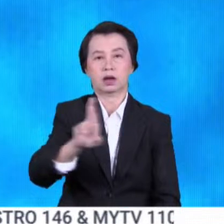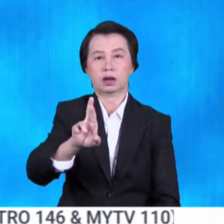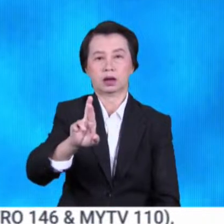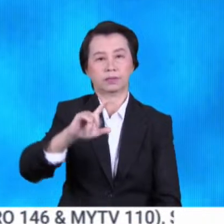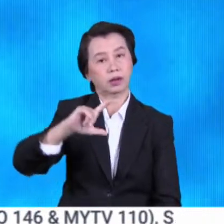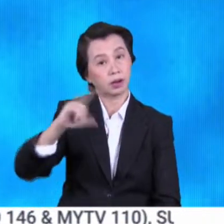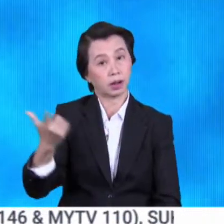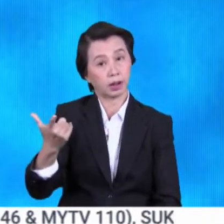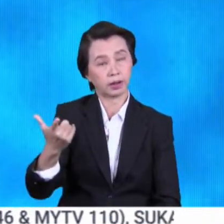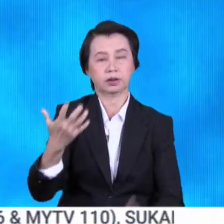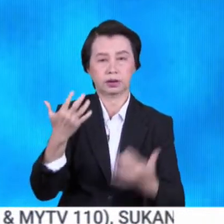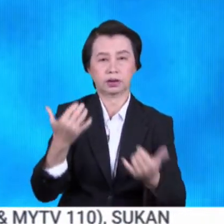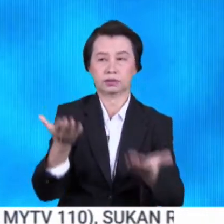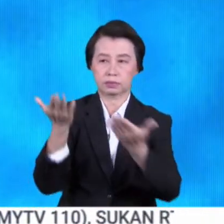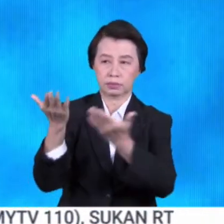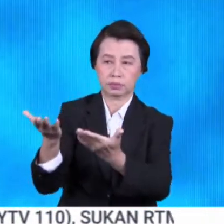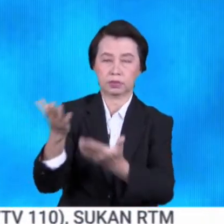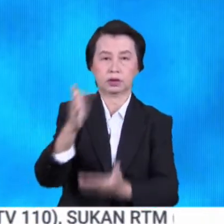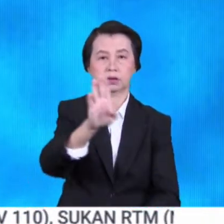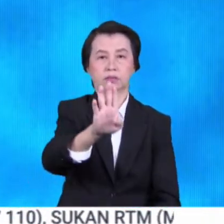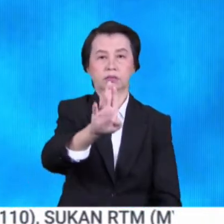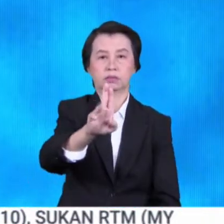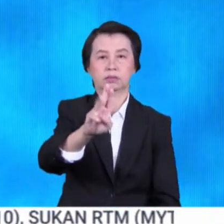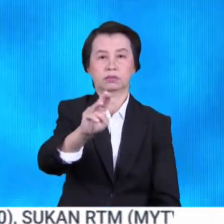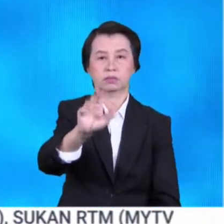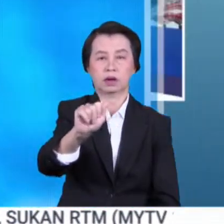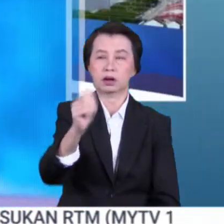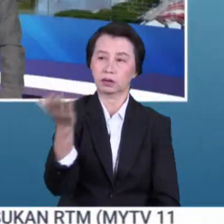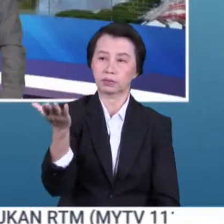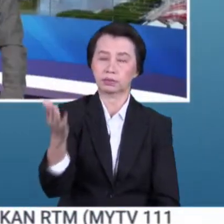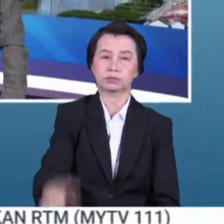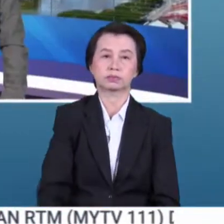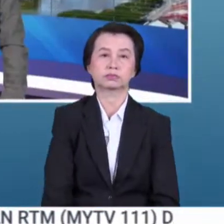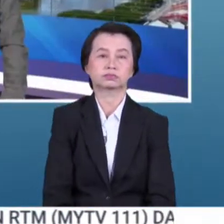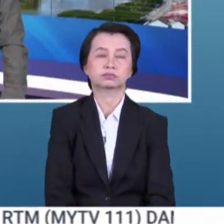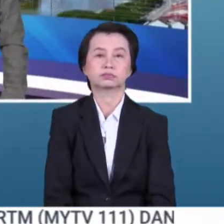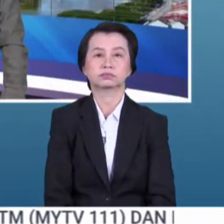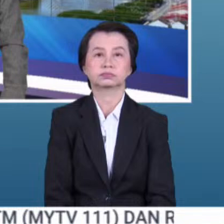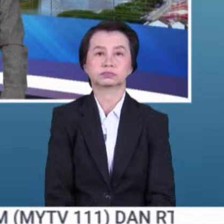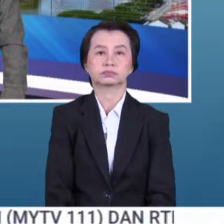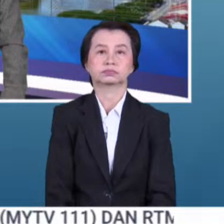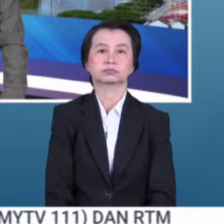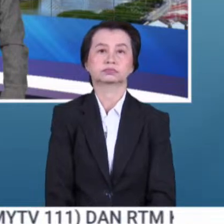Jadi untuk bincangnya, kita bersama Bumawin di sana. Silakan.